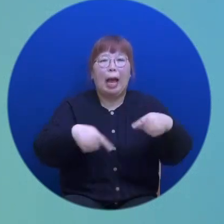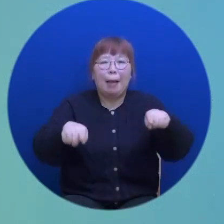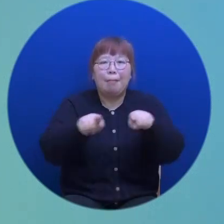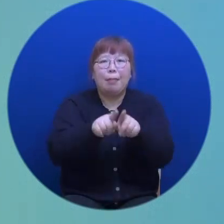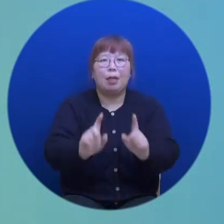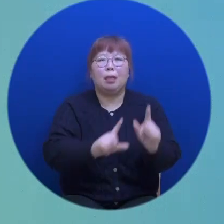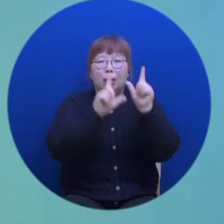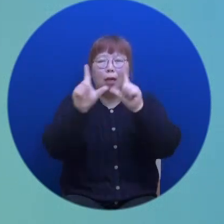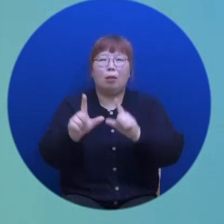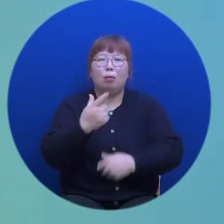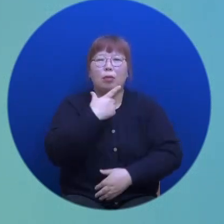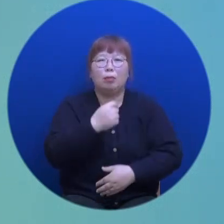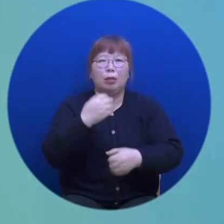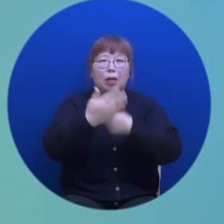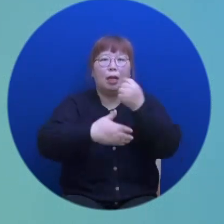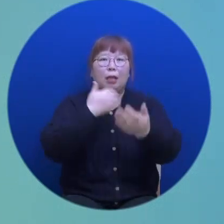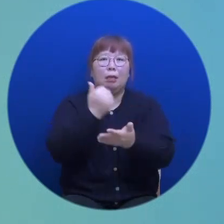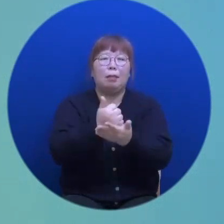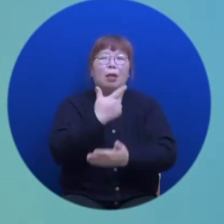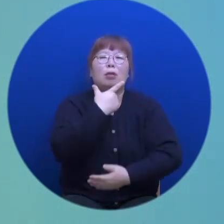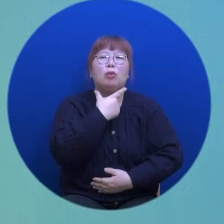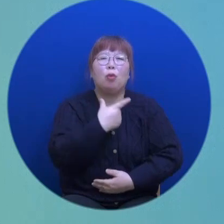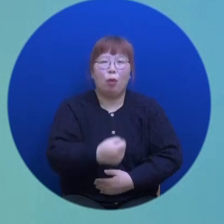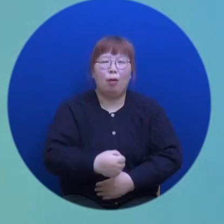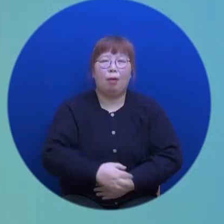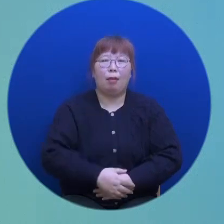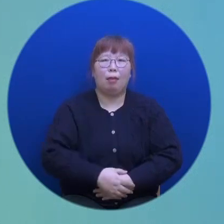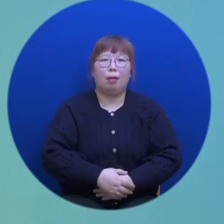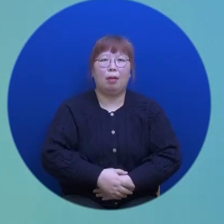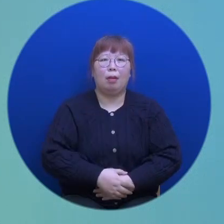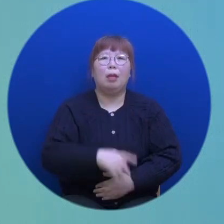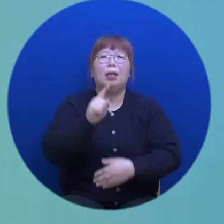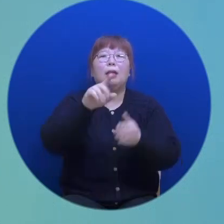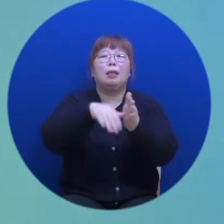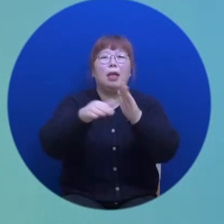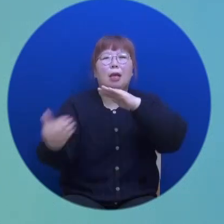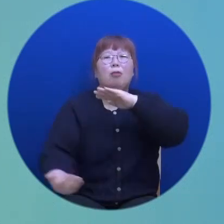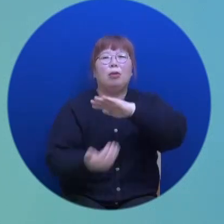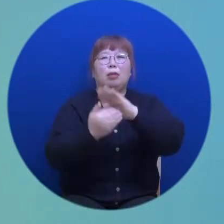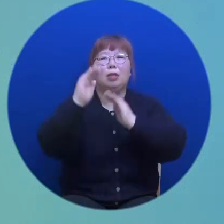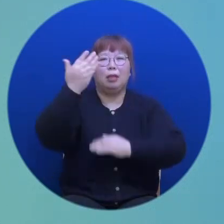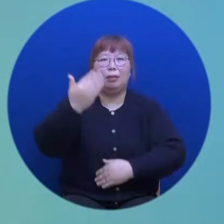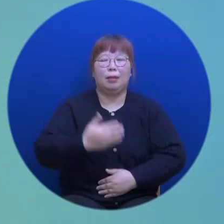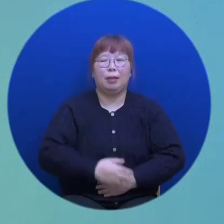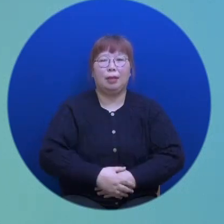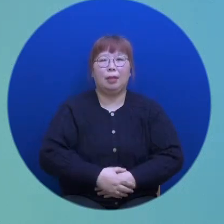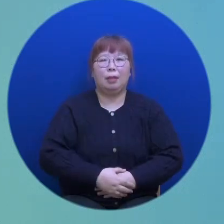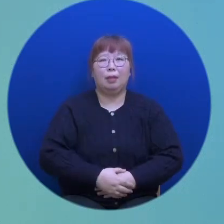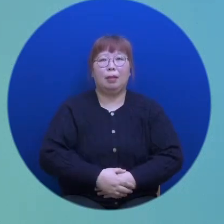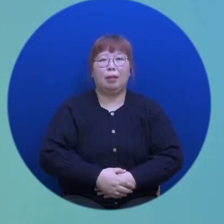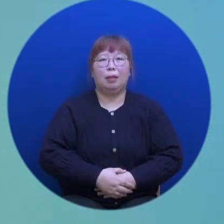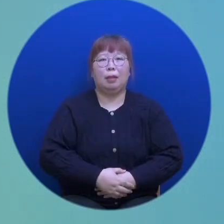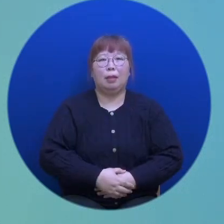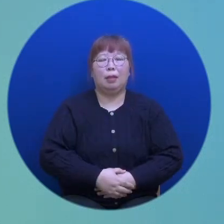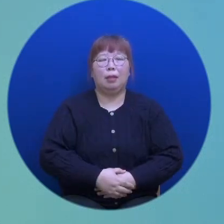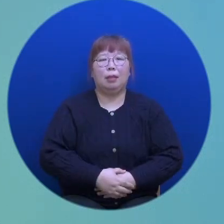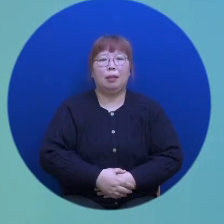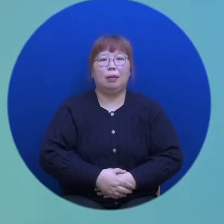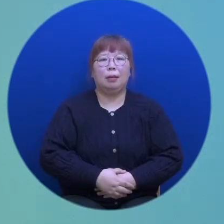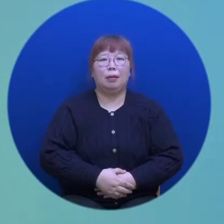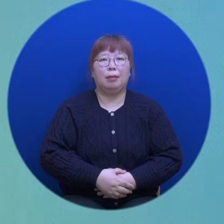그 하나님의 소원이 그때 이루어지게 되는 거예요. 그리고 그